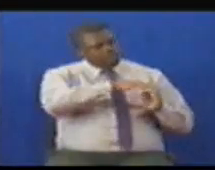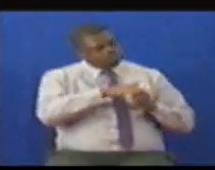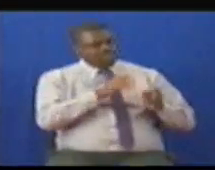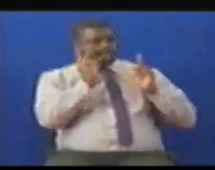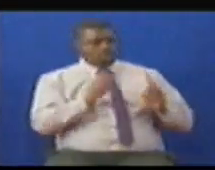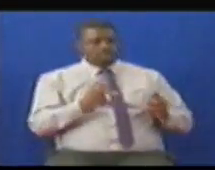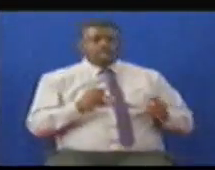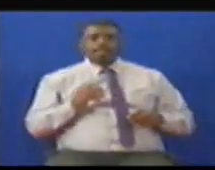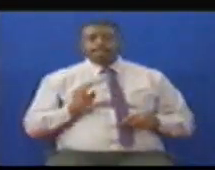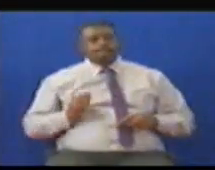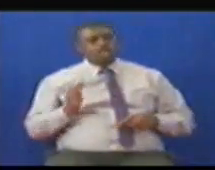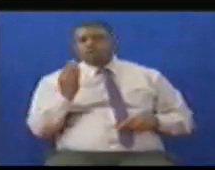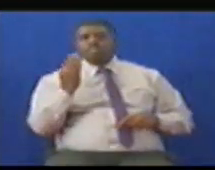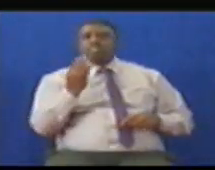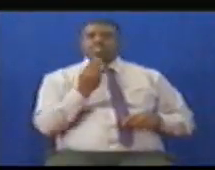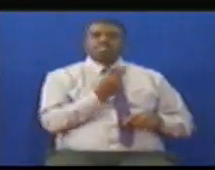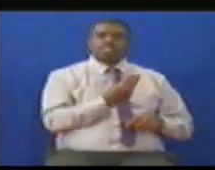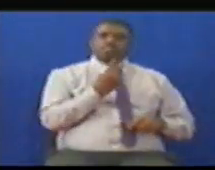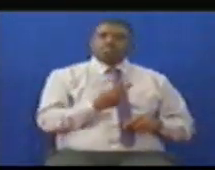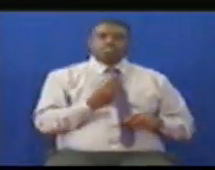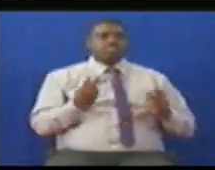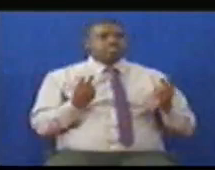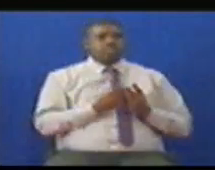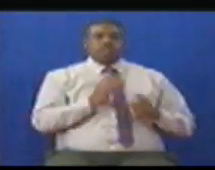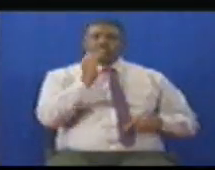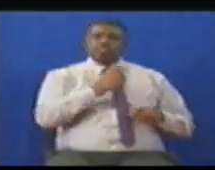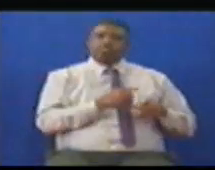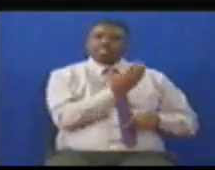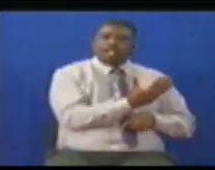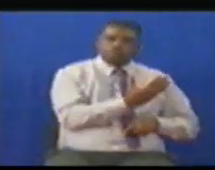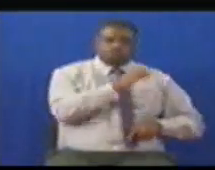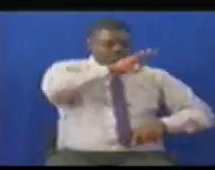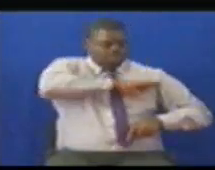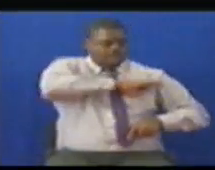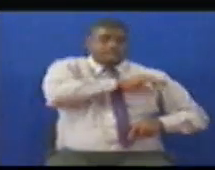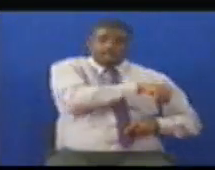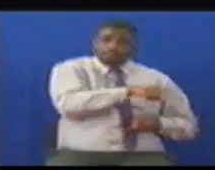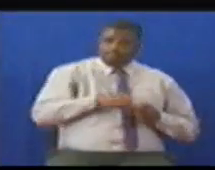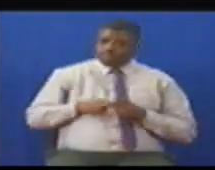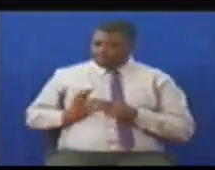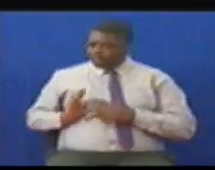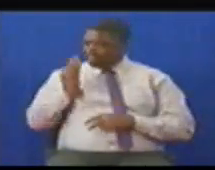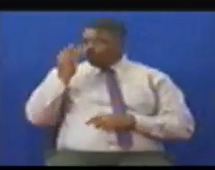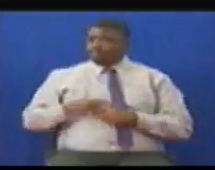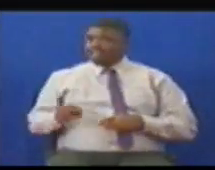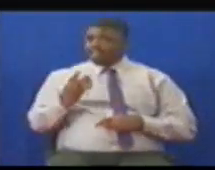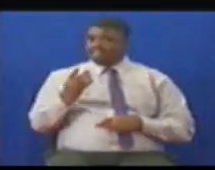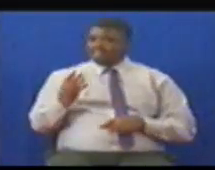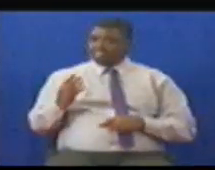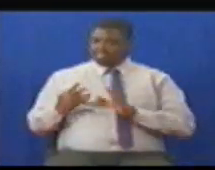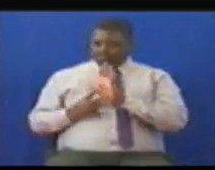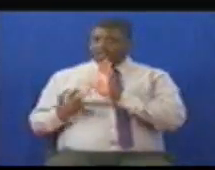bilioni 35.2 sawa na 5.5% ni kwa ajili ya mishahara na shilingi bilioni